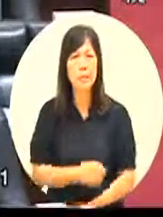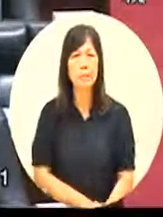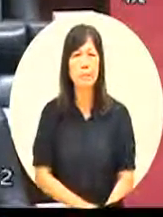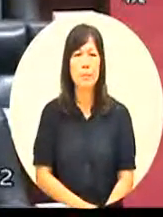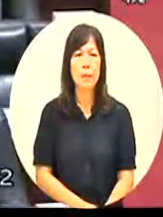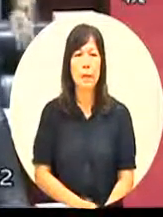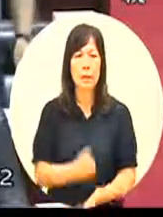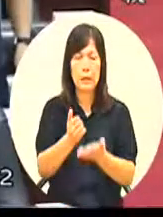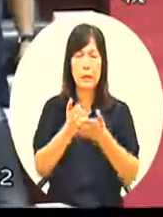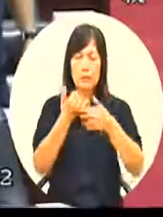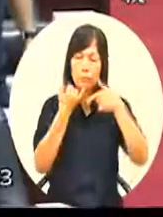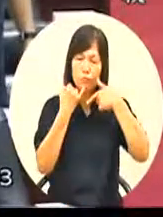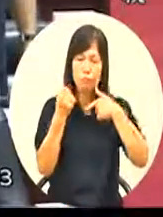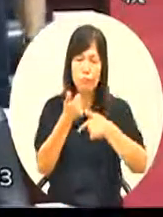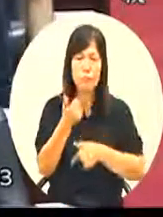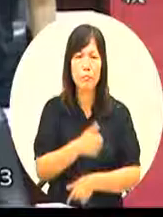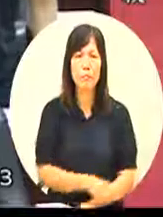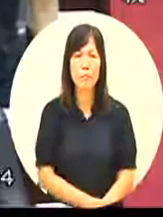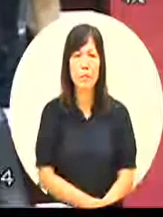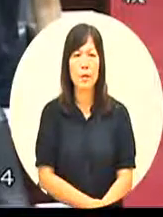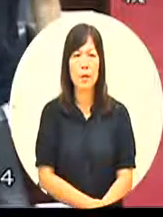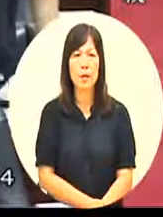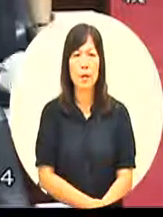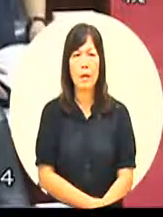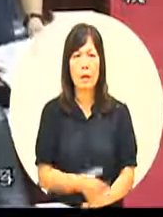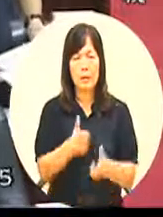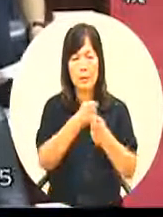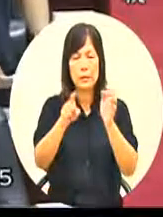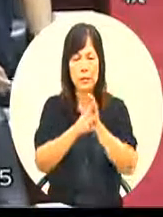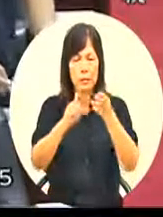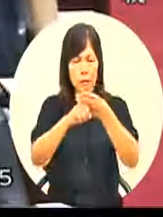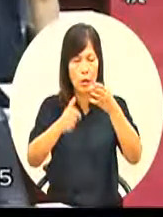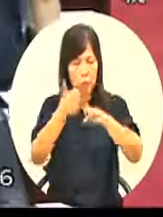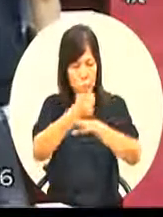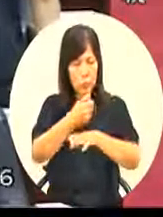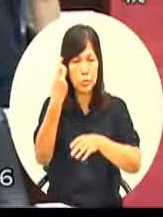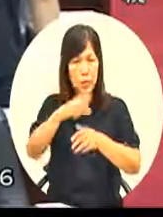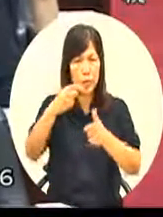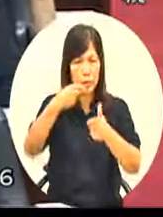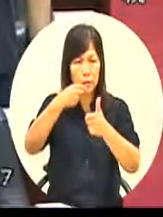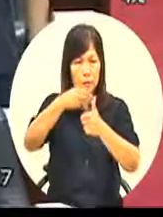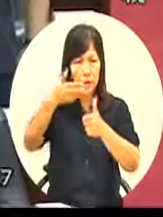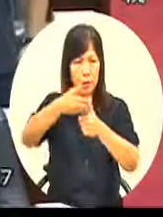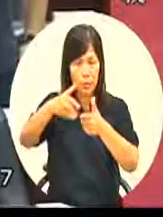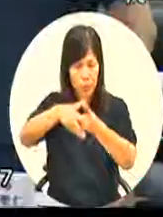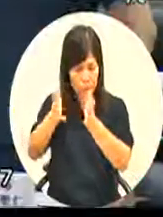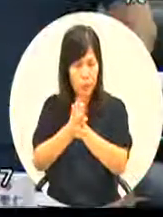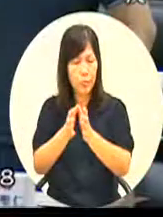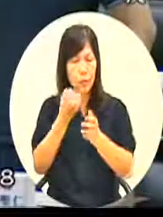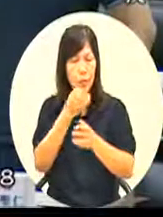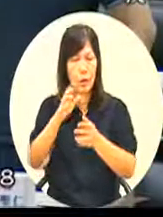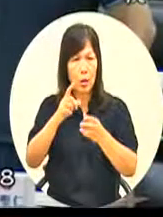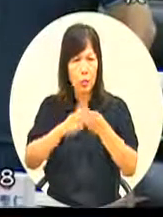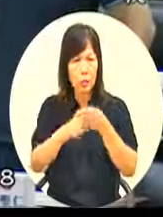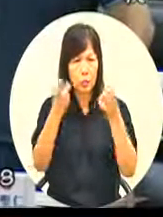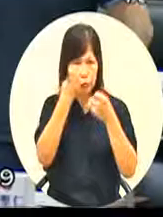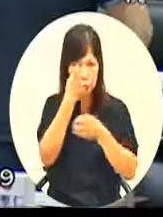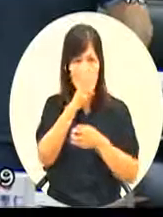员。 谢谢主席，谢谢今天教育部门的主管。那我想刚刚李议员也有提到，所